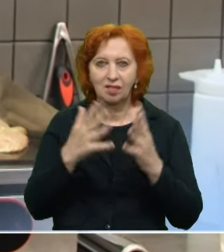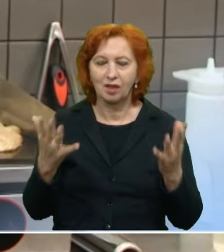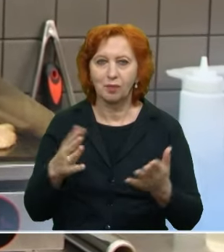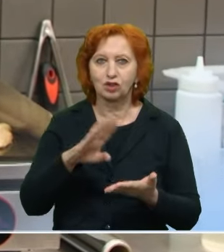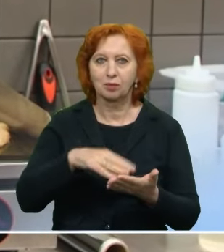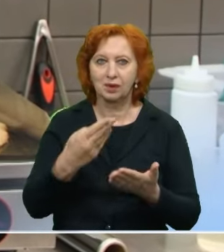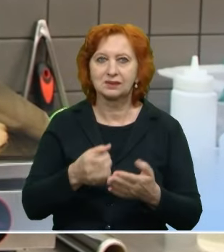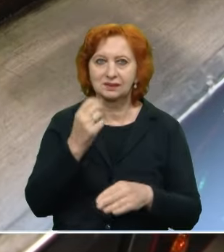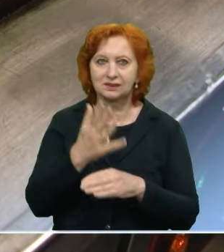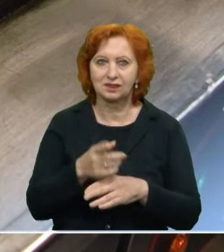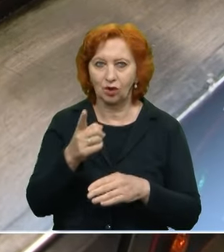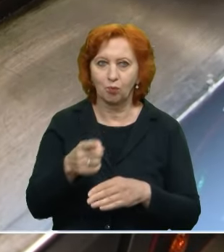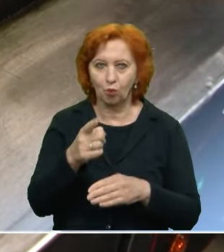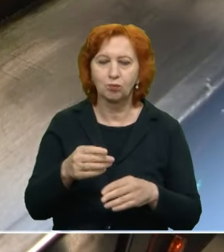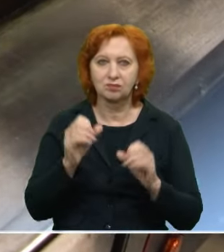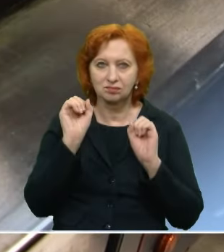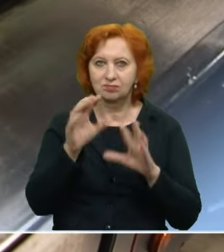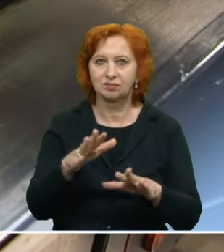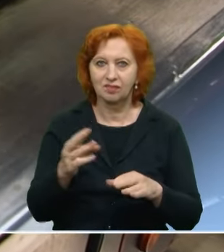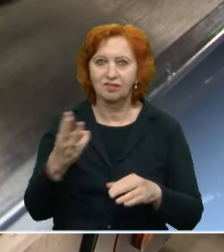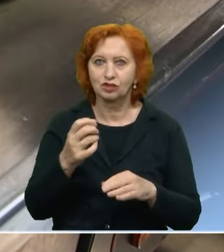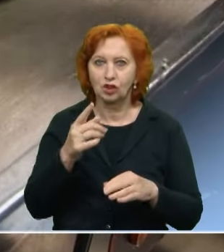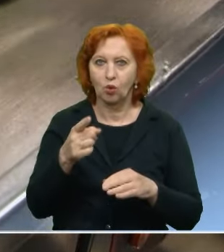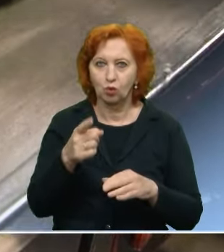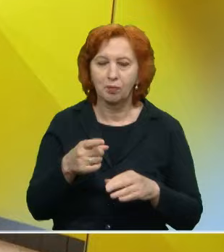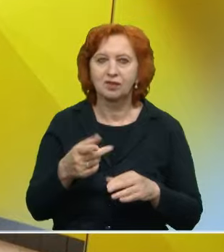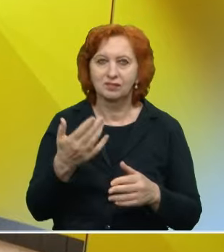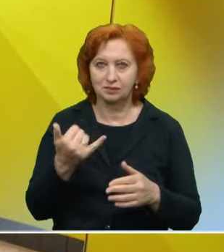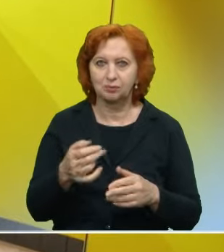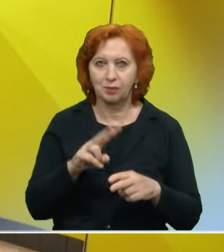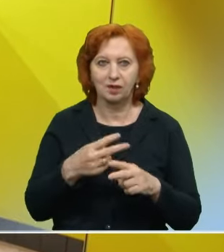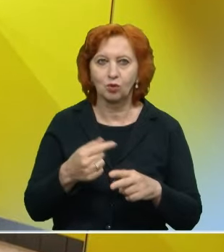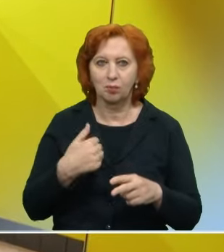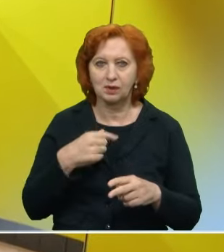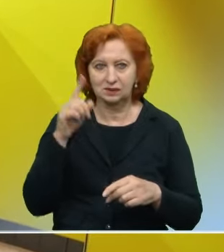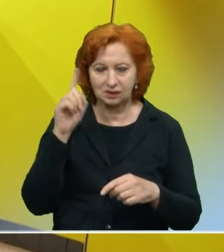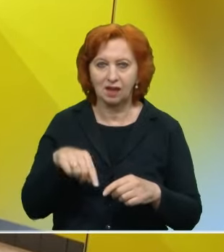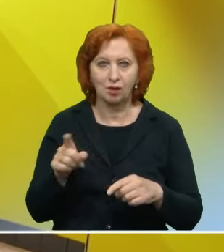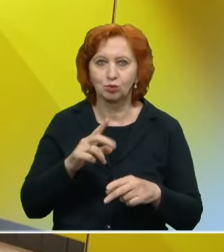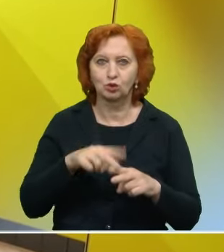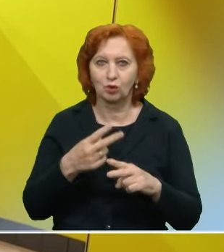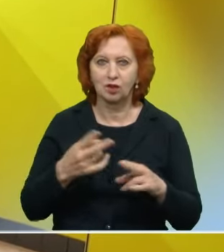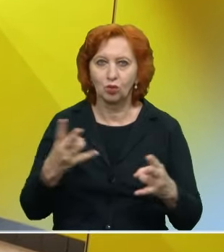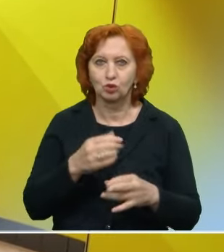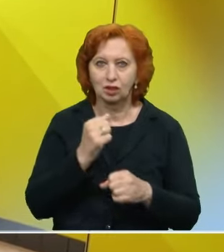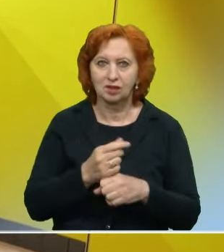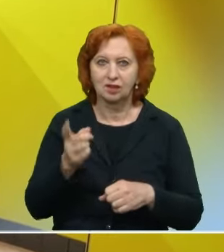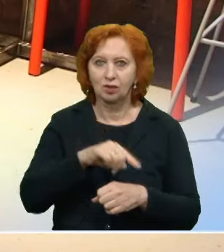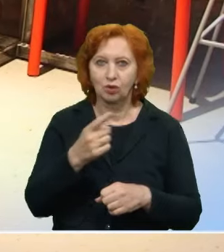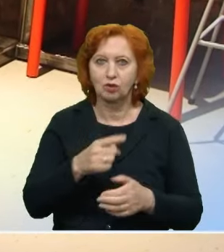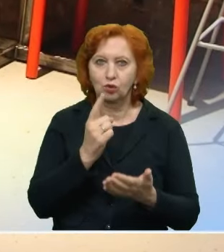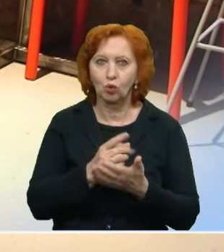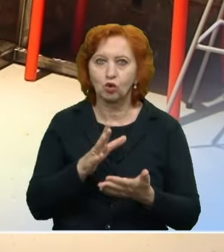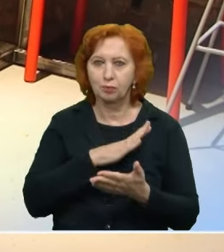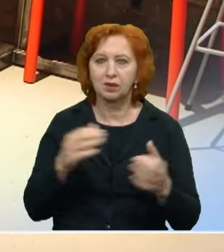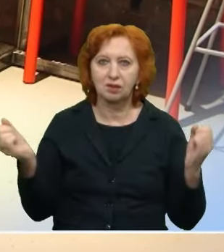и сразу же отправляется в шаурму. Насадить на этот вертел – это одно дело. Соответственно, потом его прожарить – это другое дело. Тут должен быть определенный